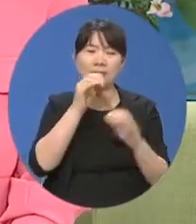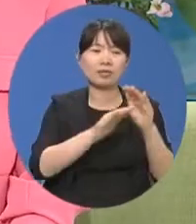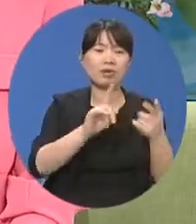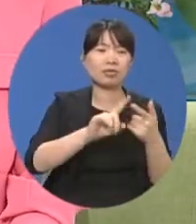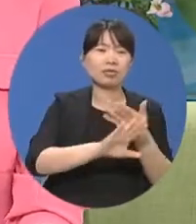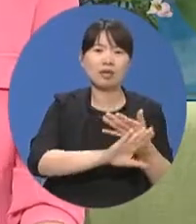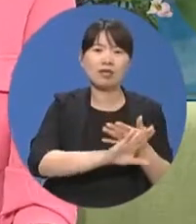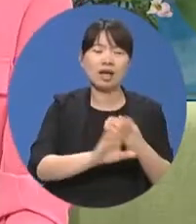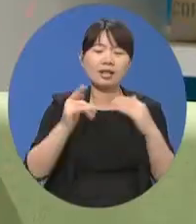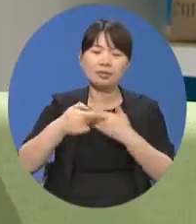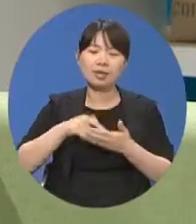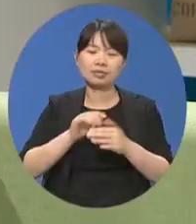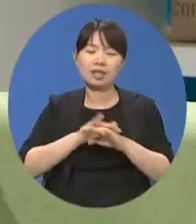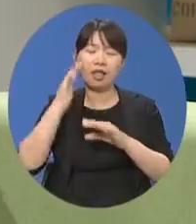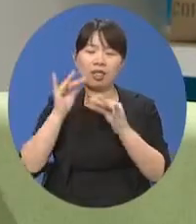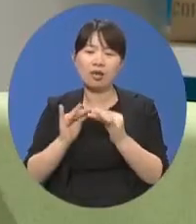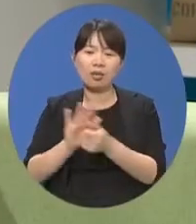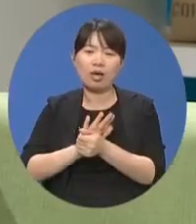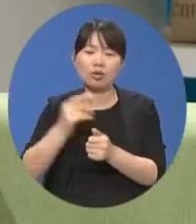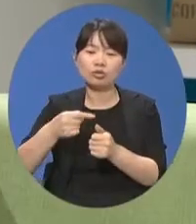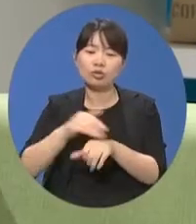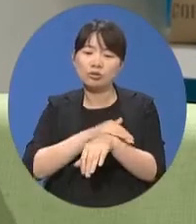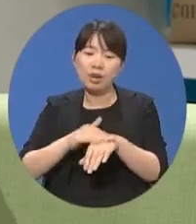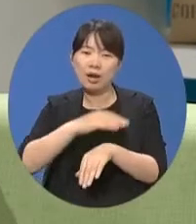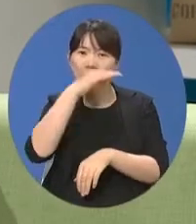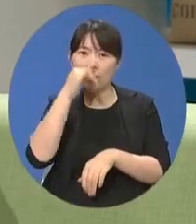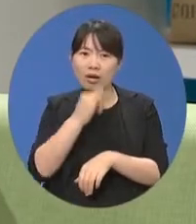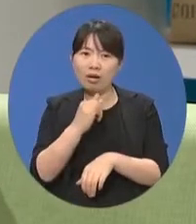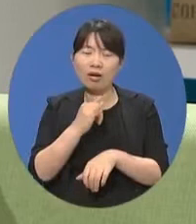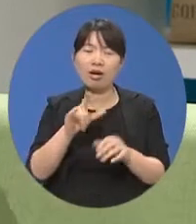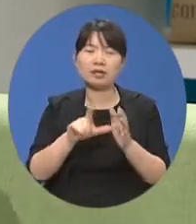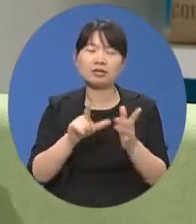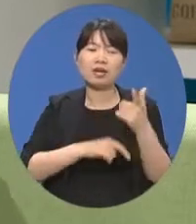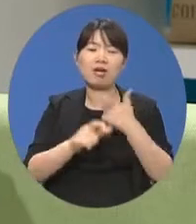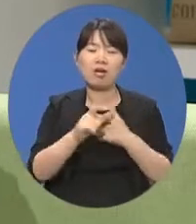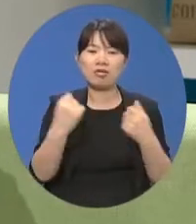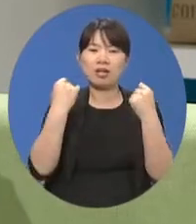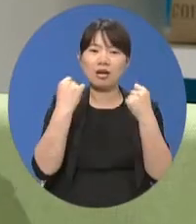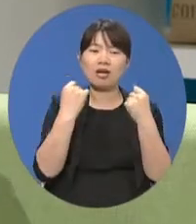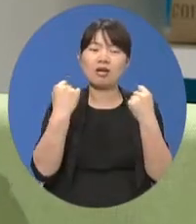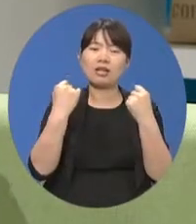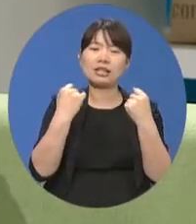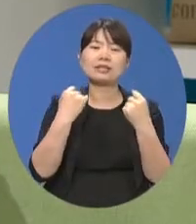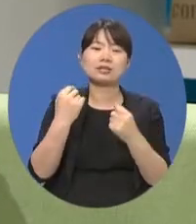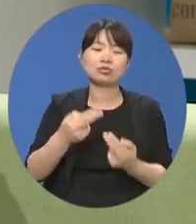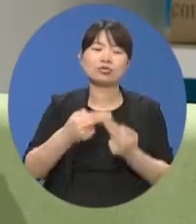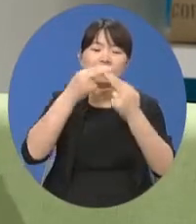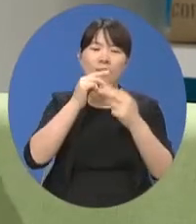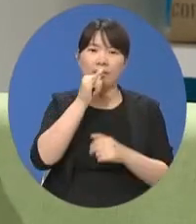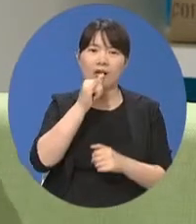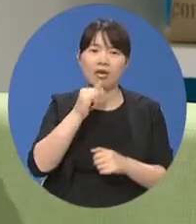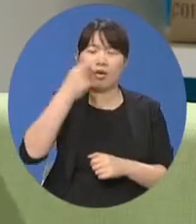않습니다. 아예 아. 마음을 잘 알아주고 훈육을 제대로 하시면요. 오히려 아이들은 거기서 건강하게 차고 일어나는 힘이 생기게 됩니다.